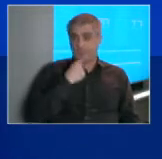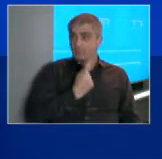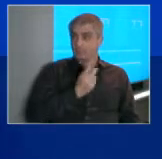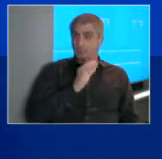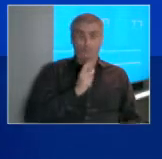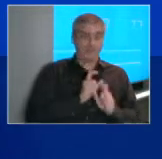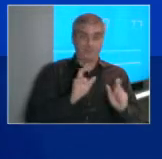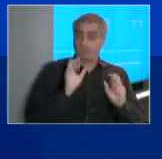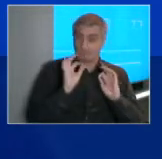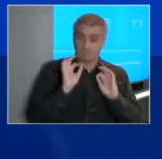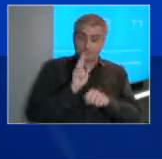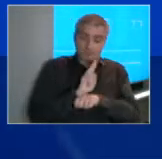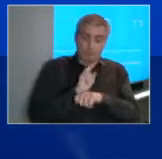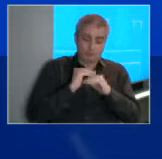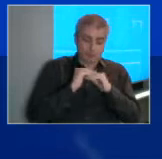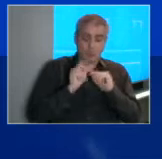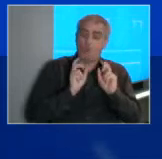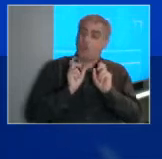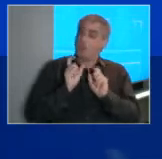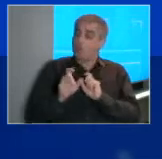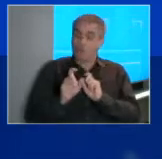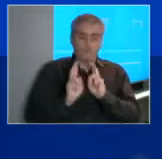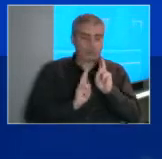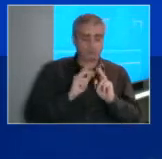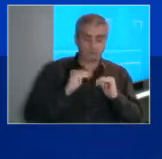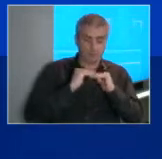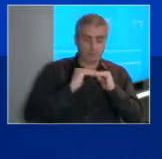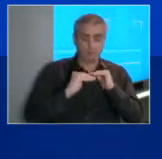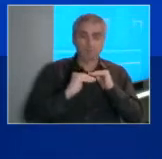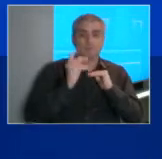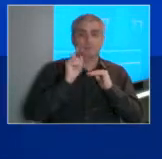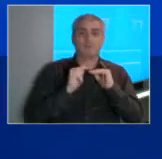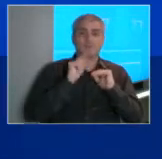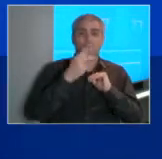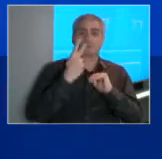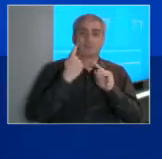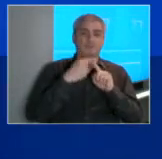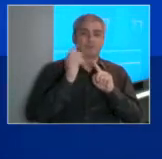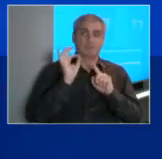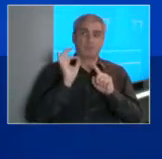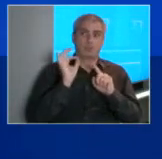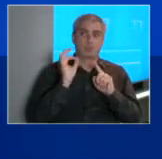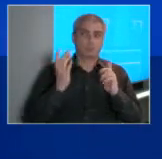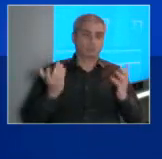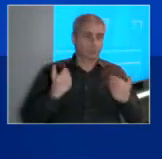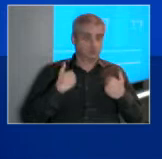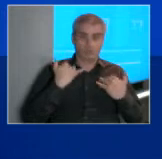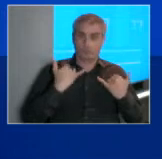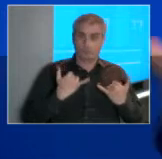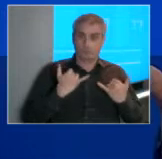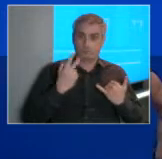כדי שהגירעון באמת ישמור על החוב תוצר, שישמור על אותו דירוג, צריך להגיע ל-2.5%. אנחנו